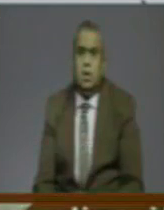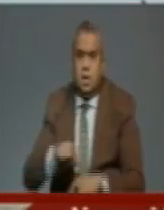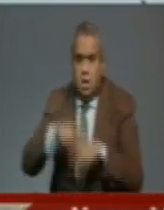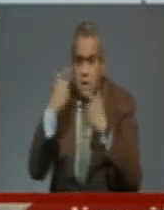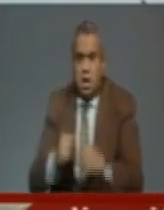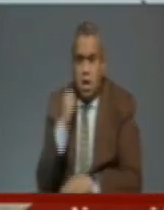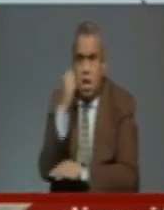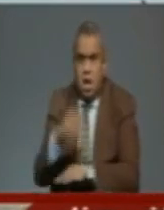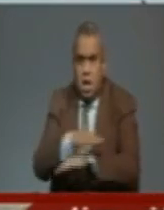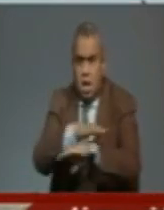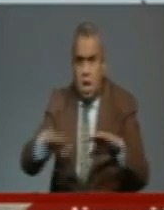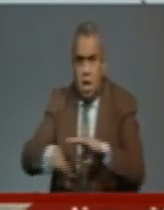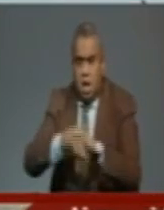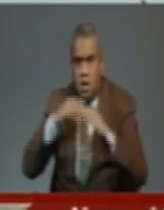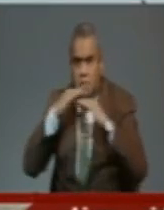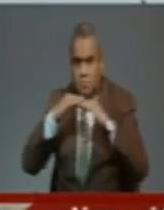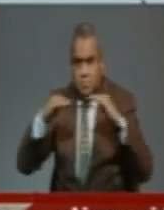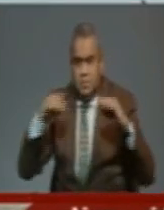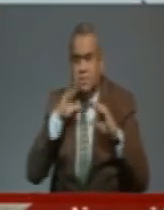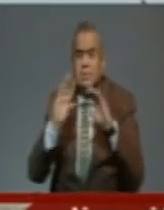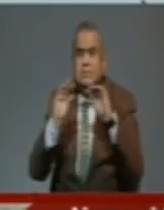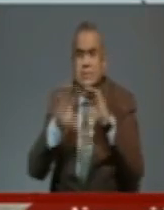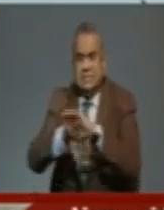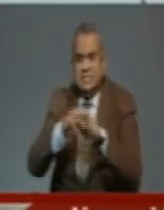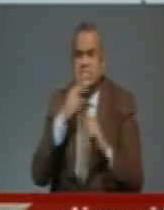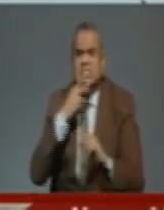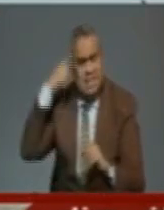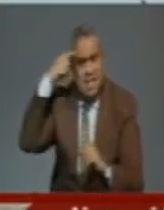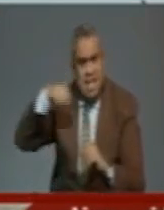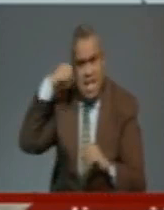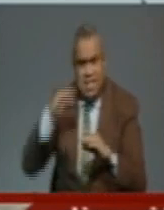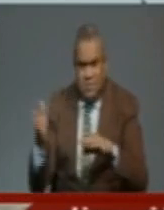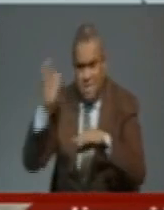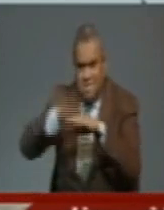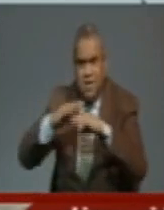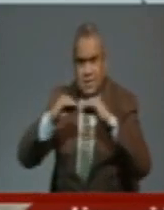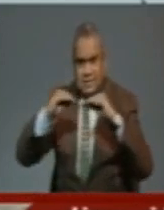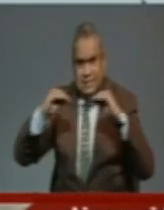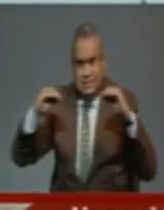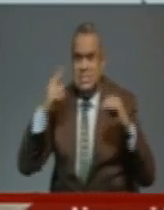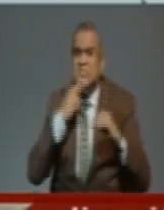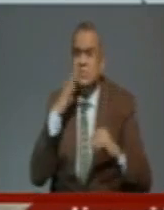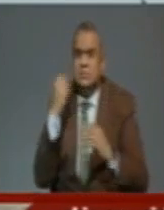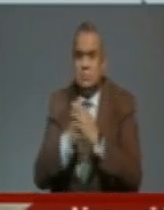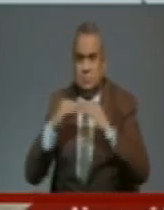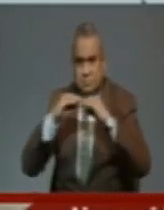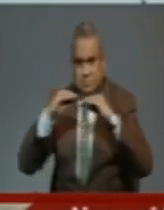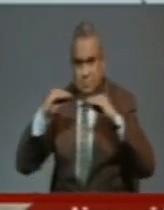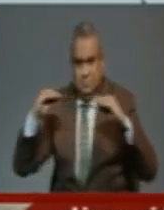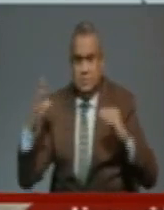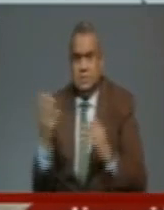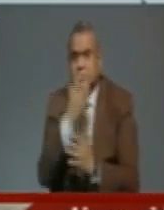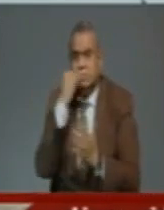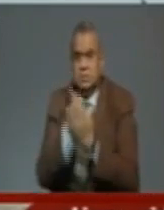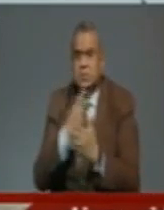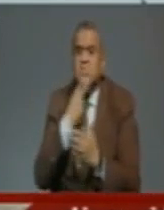ما ردمناها لازم نحسن التربه، لانها طبعا تربه ردم فلازم تدك ولازم نخرج منها المحتوى بتاع